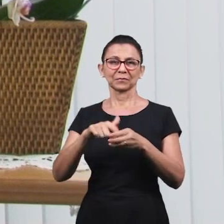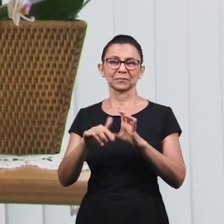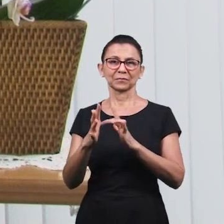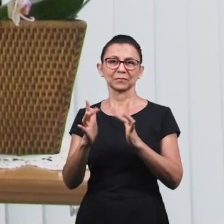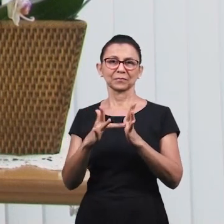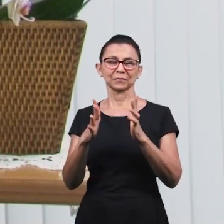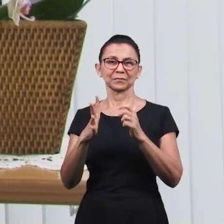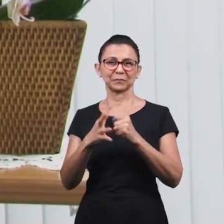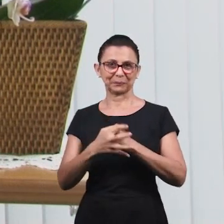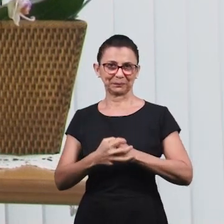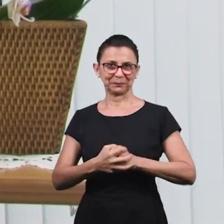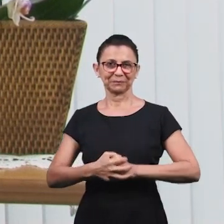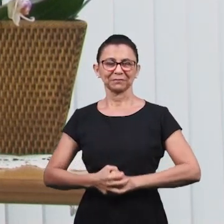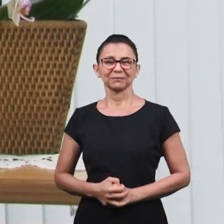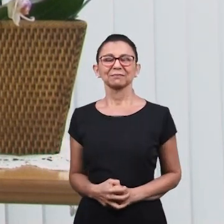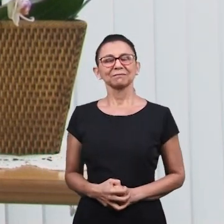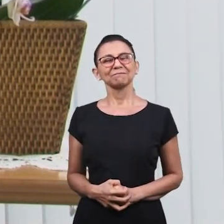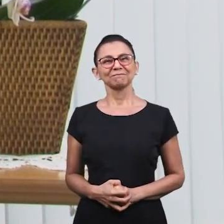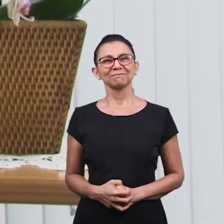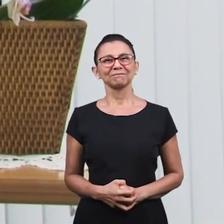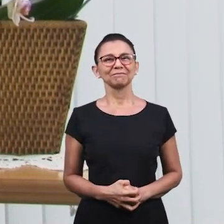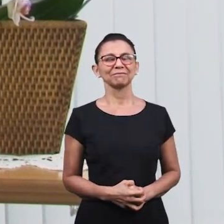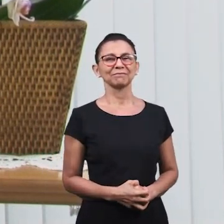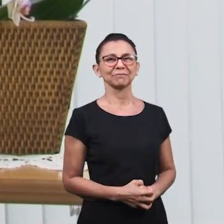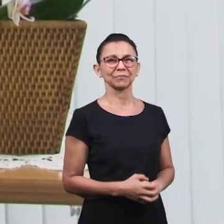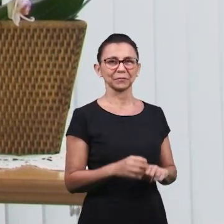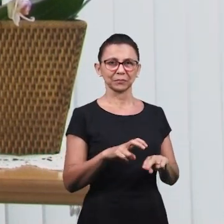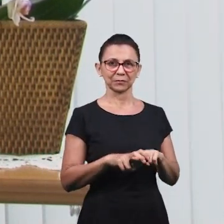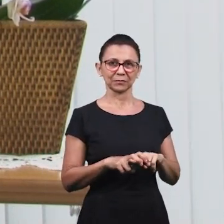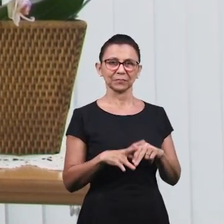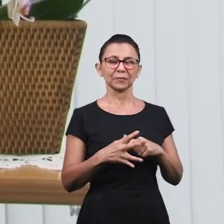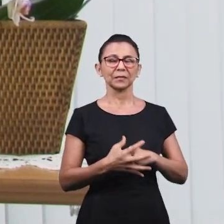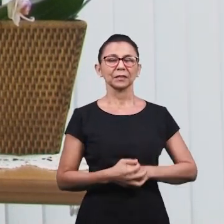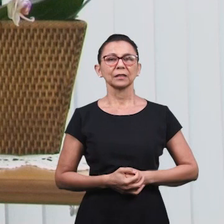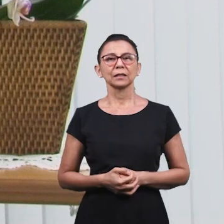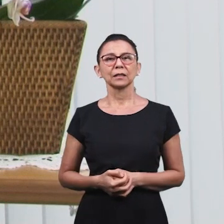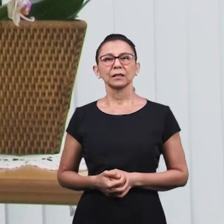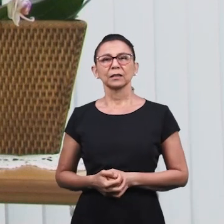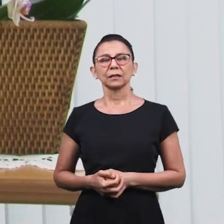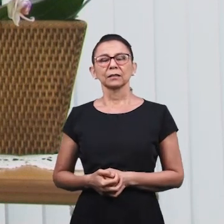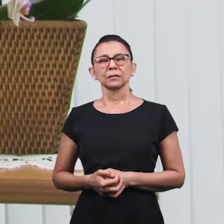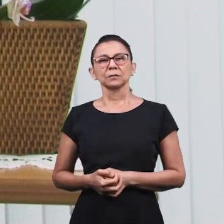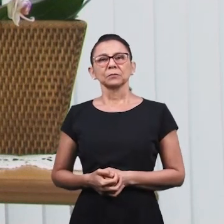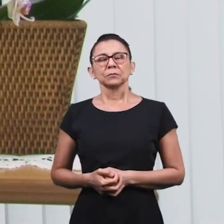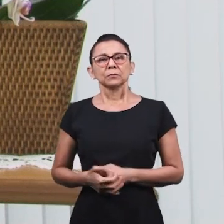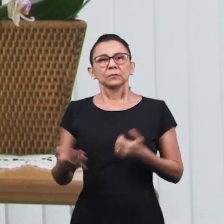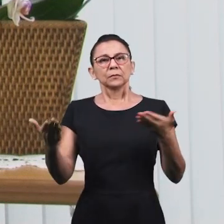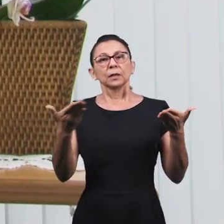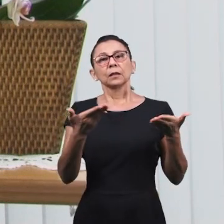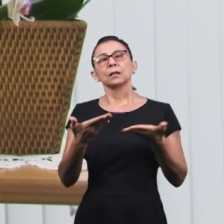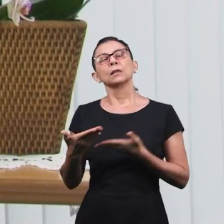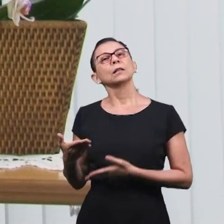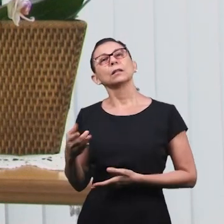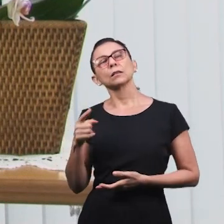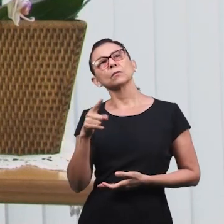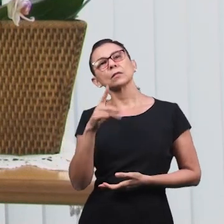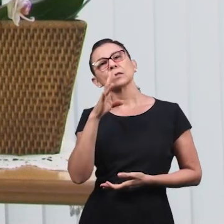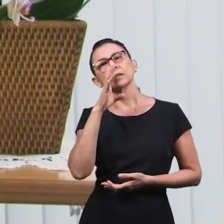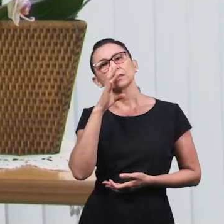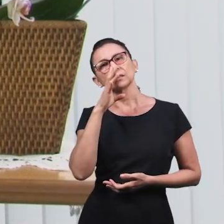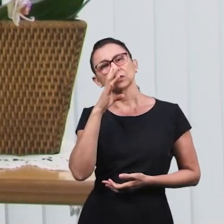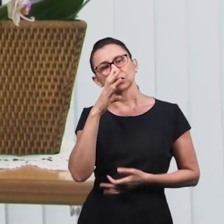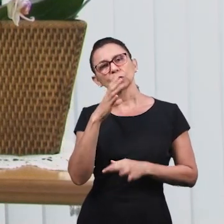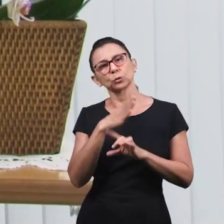Dieu, maintenant et jusqu'au retour de Jésus. Amen. Mes frères et sœurs, nous pouvons nous asseoir. Nous vous